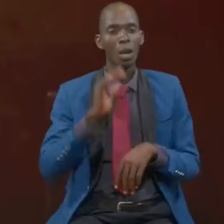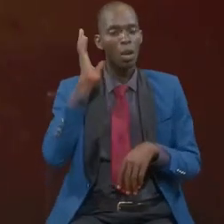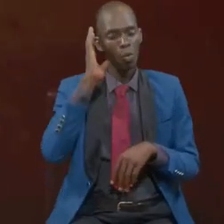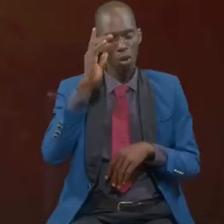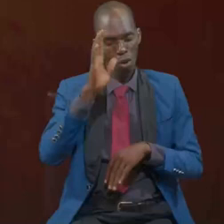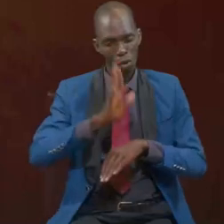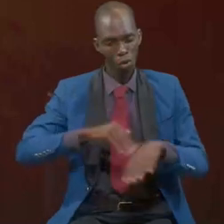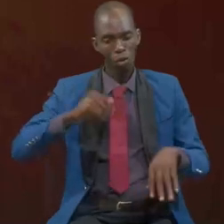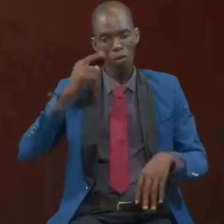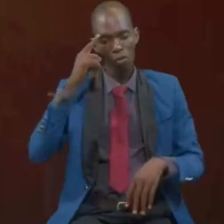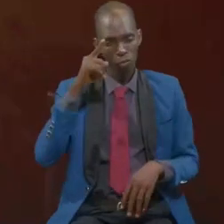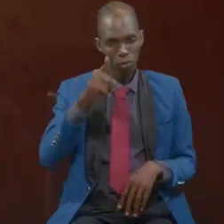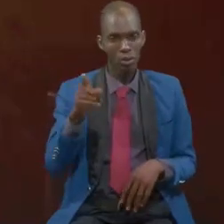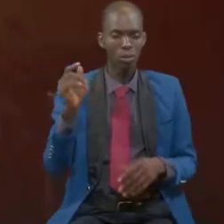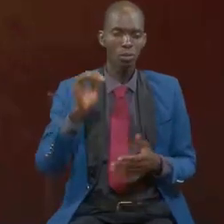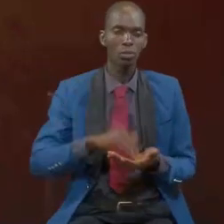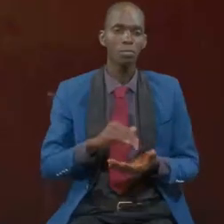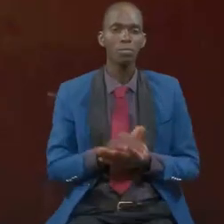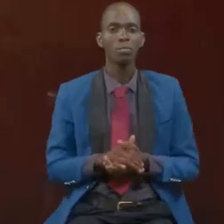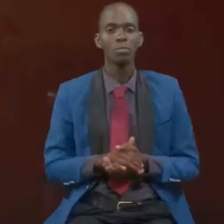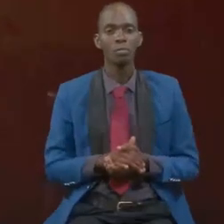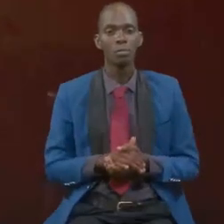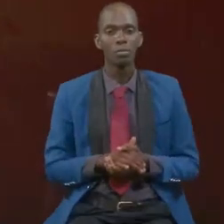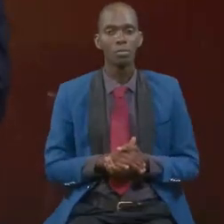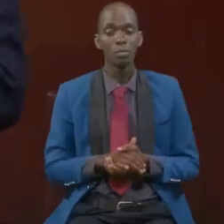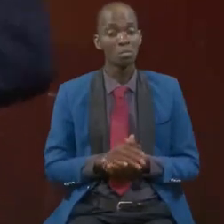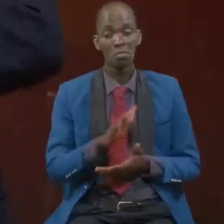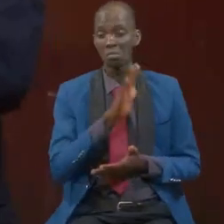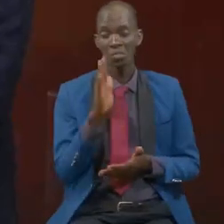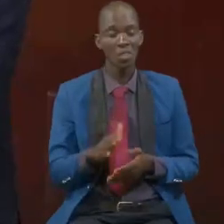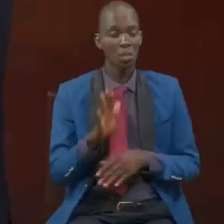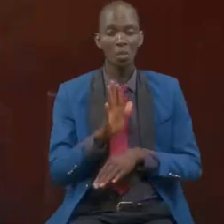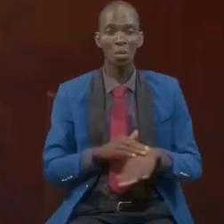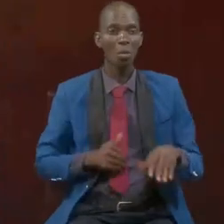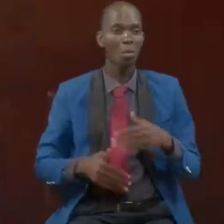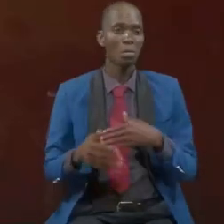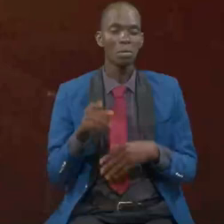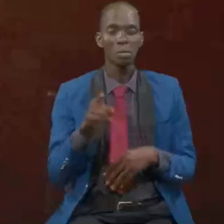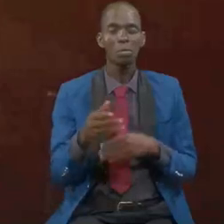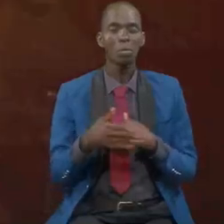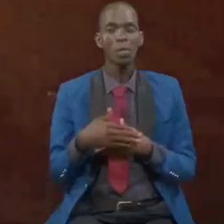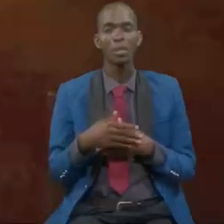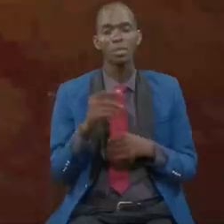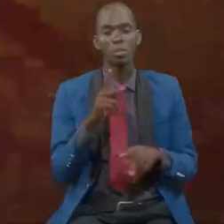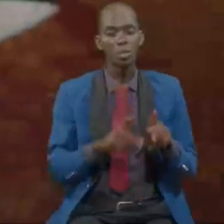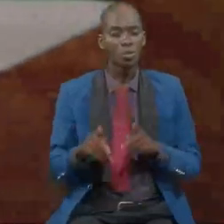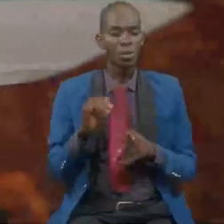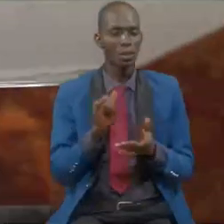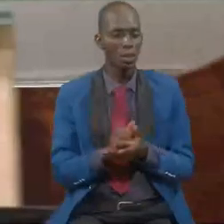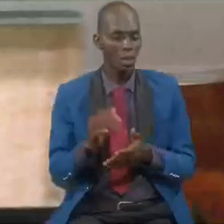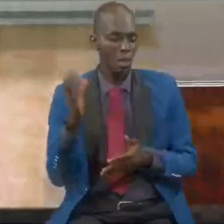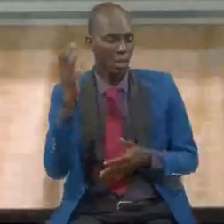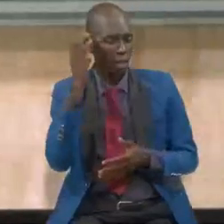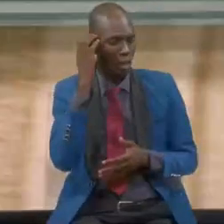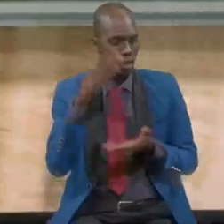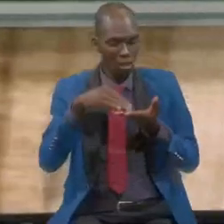je te rappellerai. Et n'a jamais rappelé ceux qui écoutent et